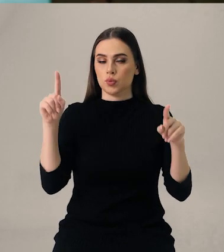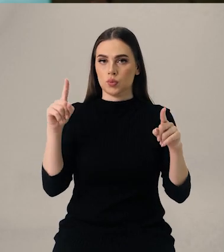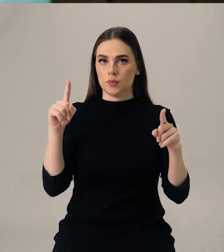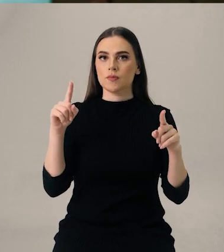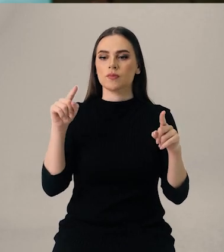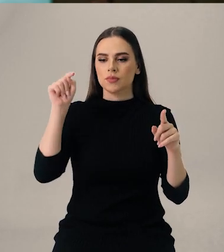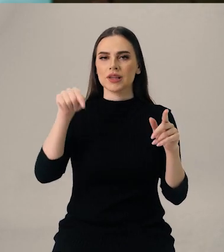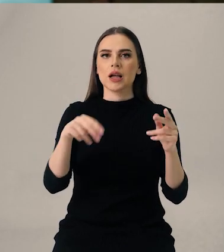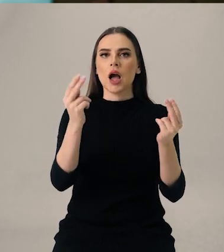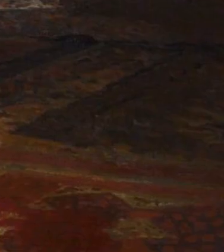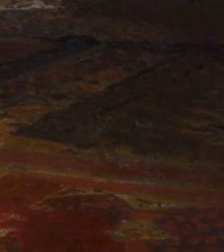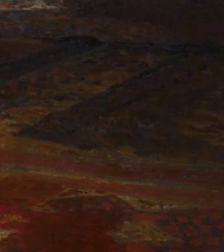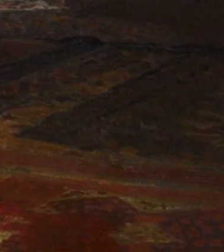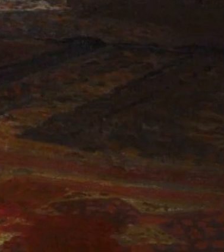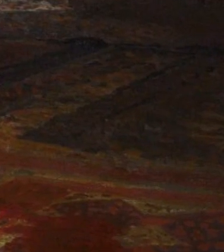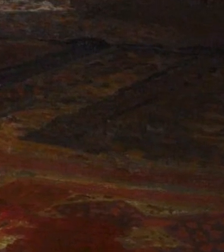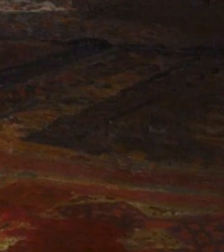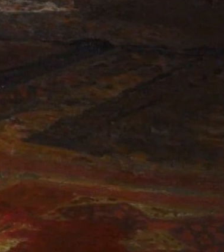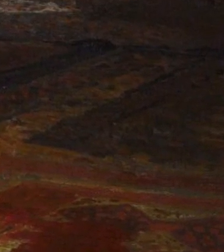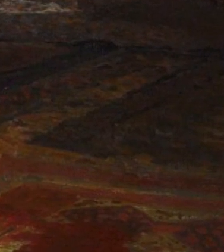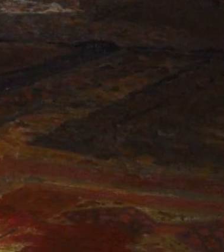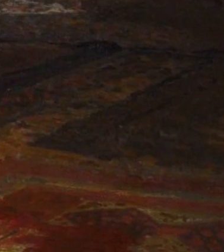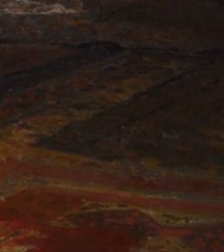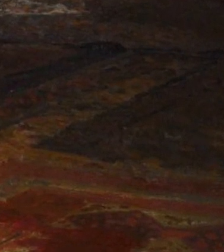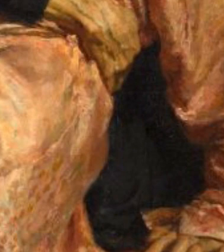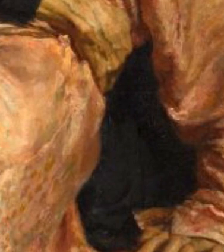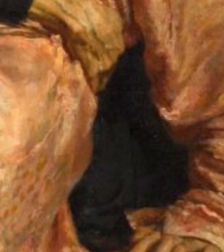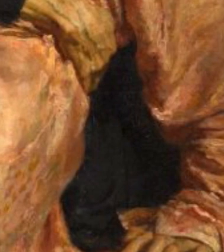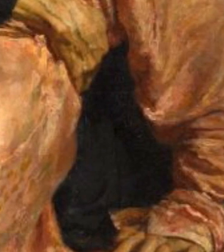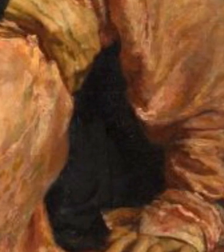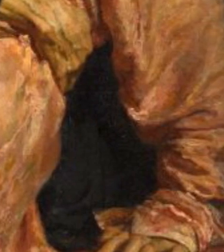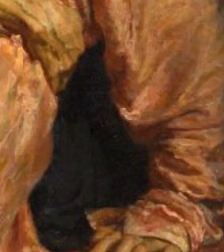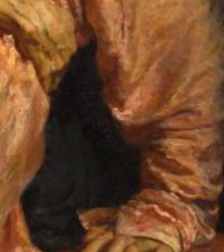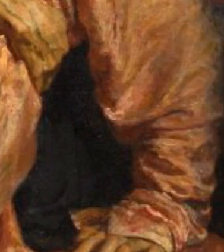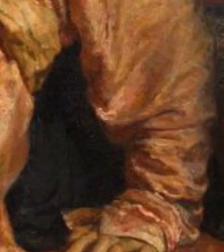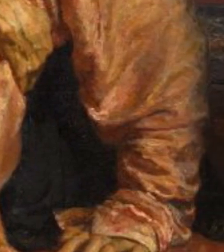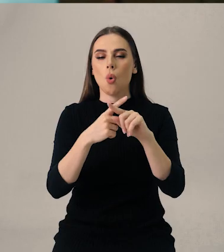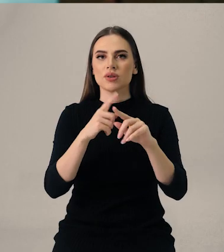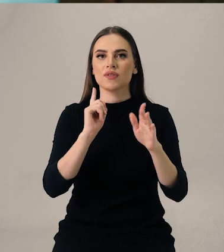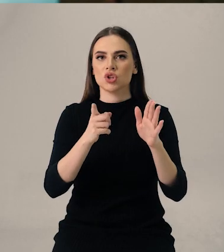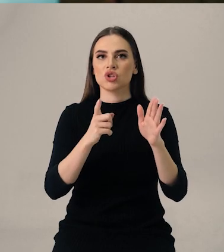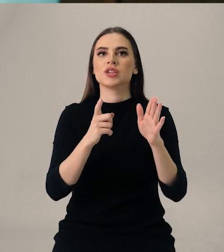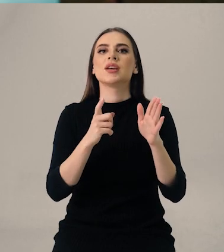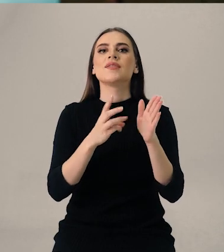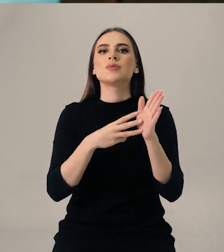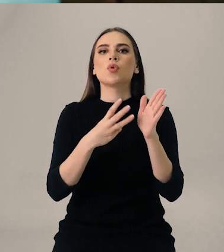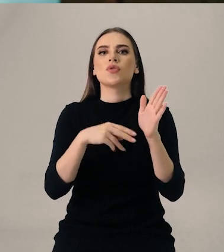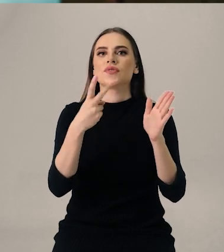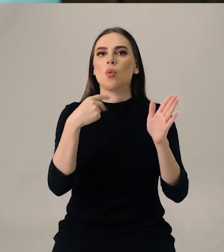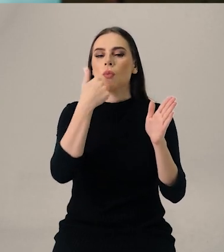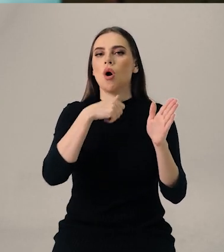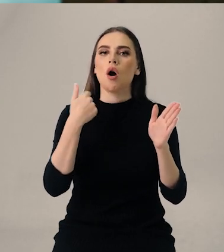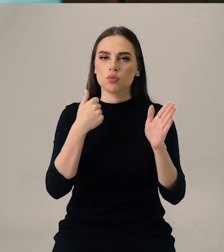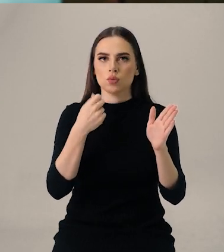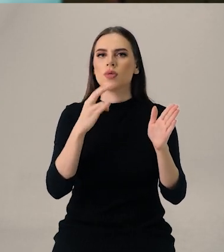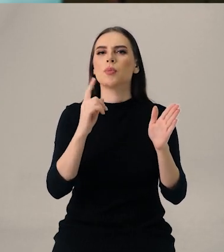События картины произошли в 1581 году, а перенести их на холст Репин решил в 1882. И не потому, что он был